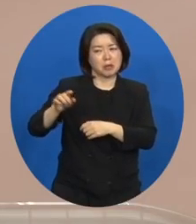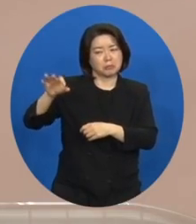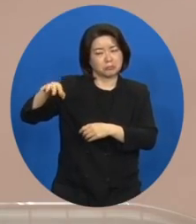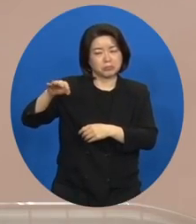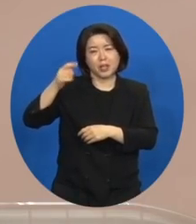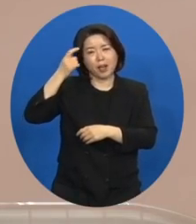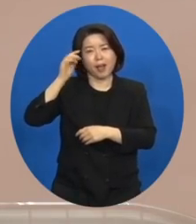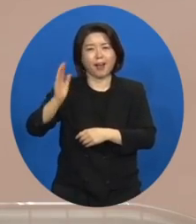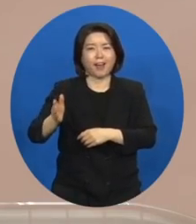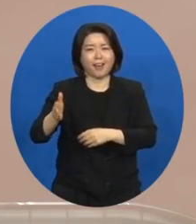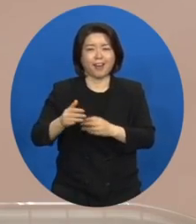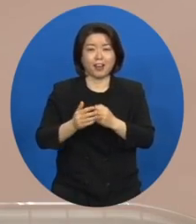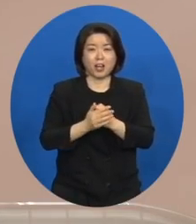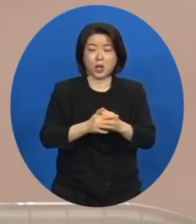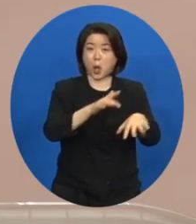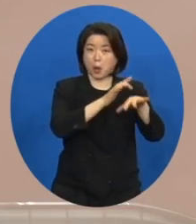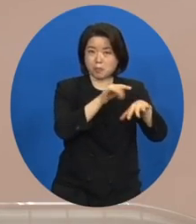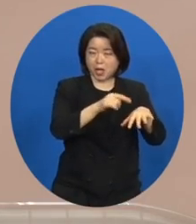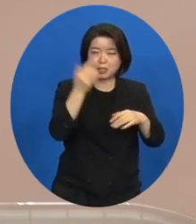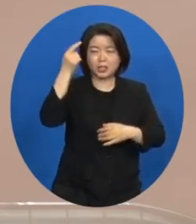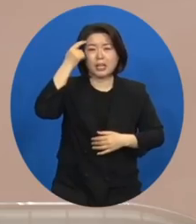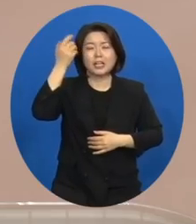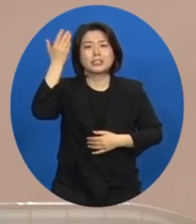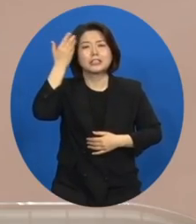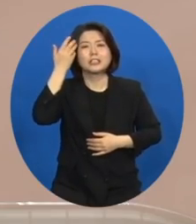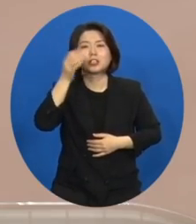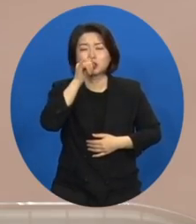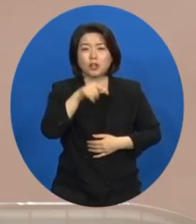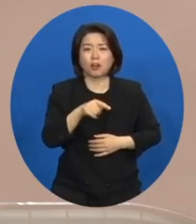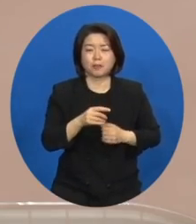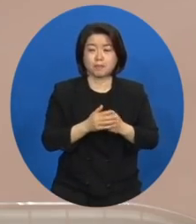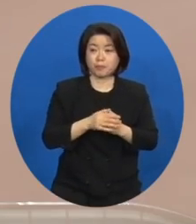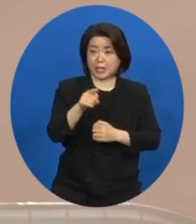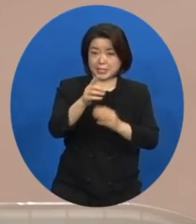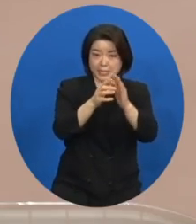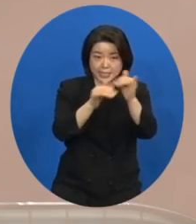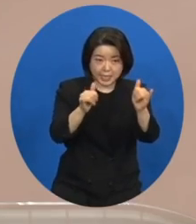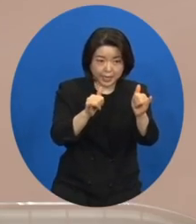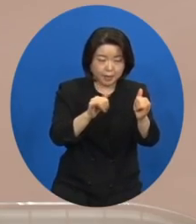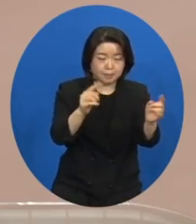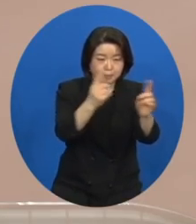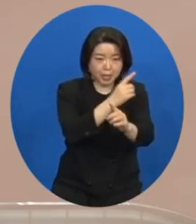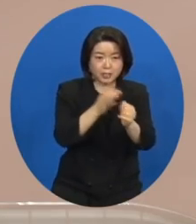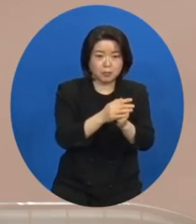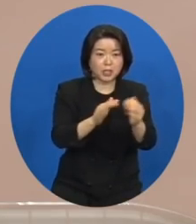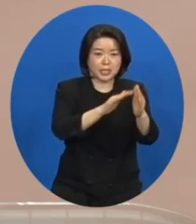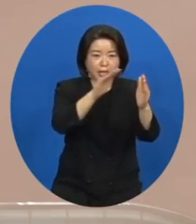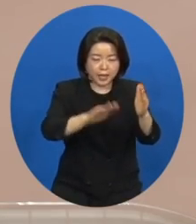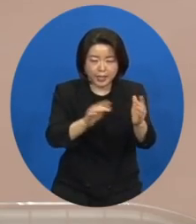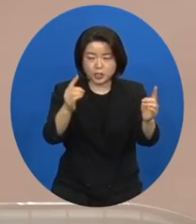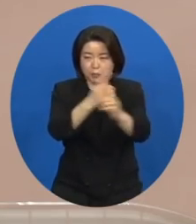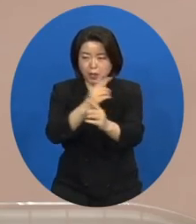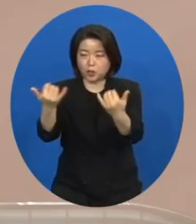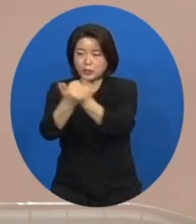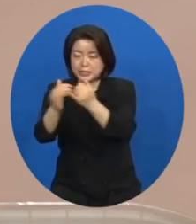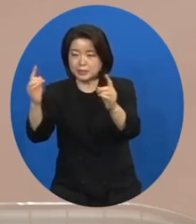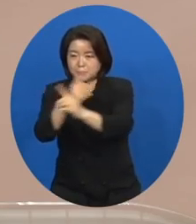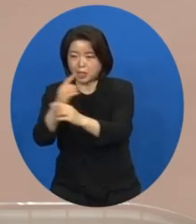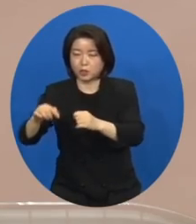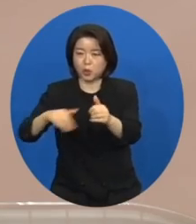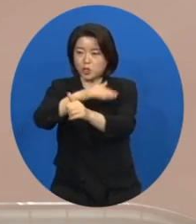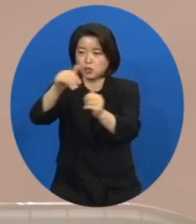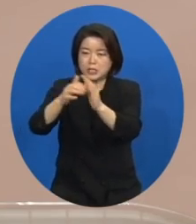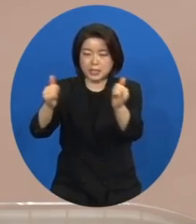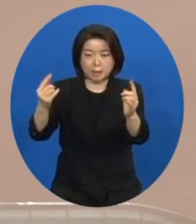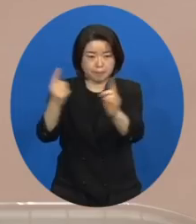있어요 어떤 사랑을 딱 보면 아 이 사람이 변하면 나중에 도미노처럼 이 사람의 가정이 바뀌고 침착이 바뀌고 주 이상을 바뀐 것을